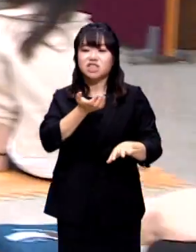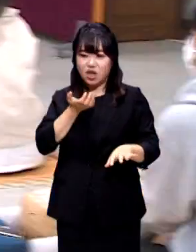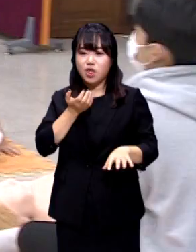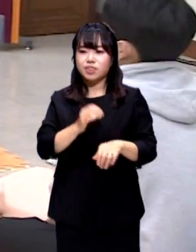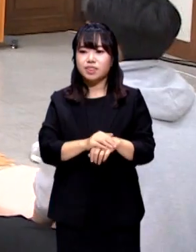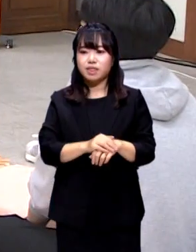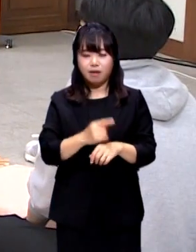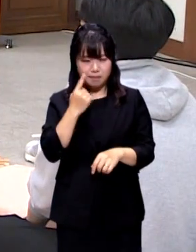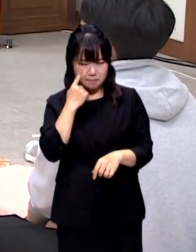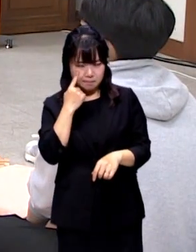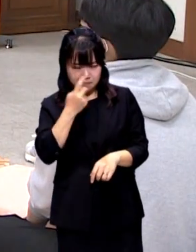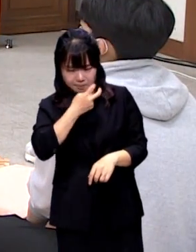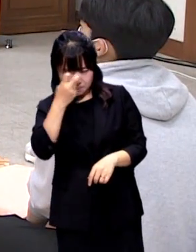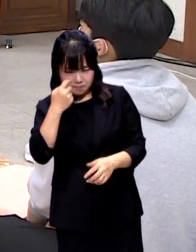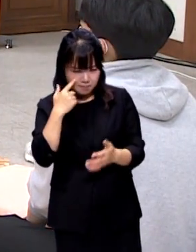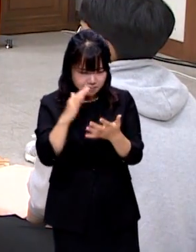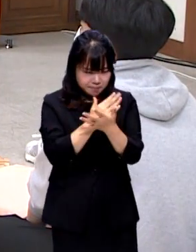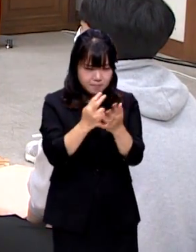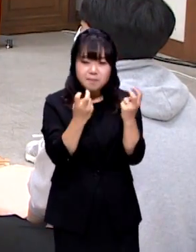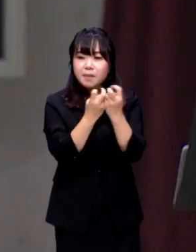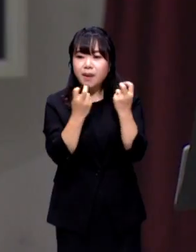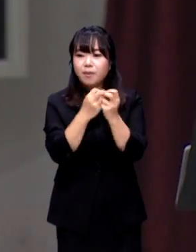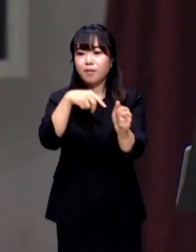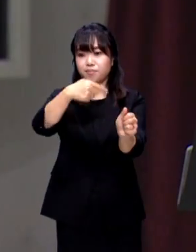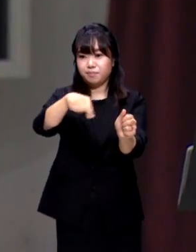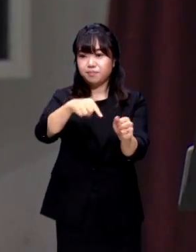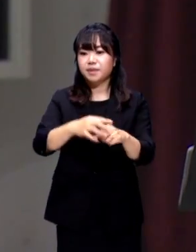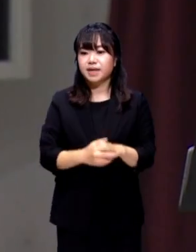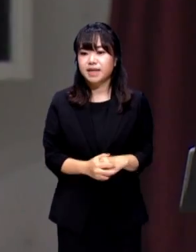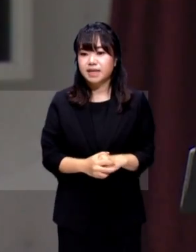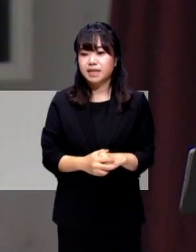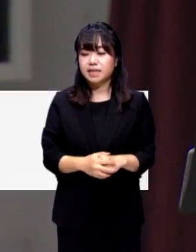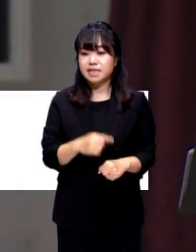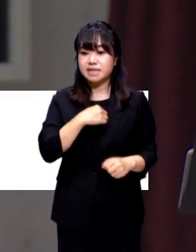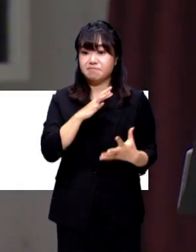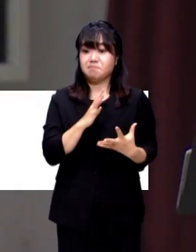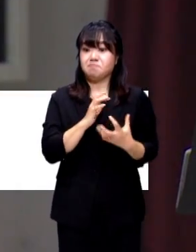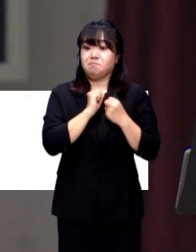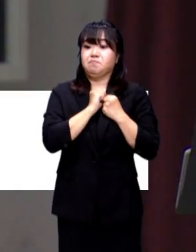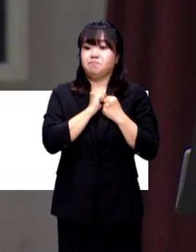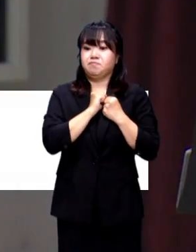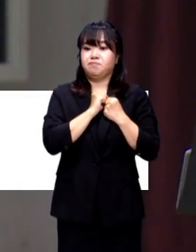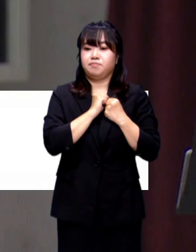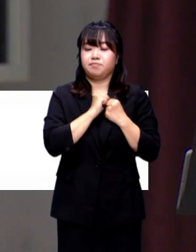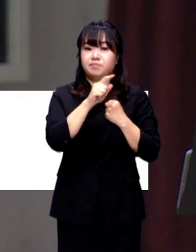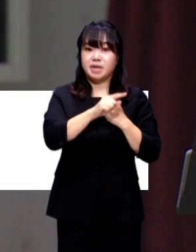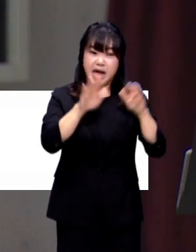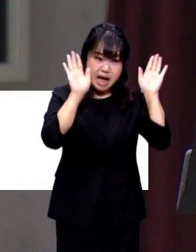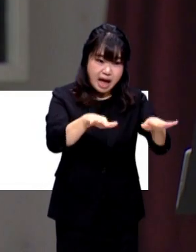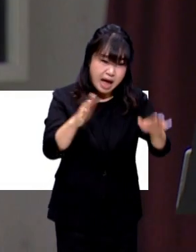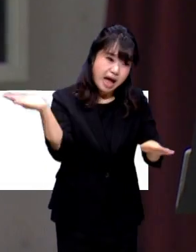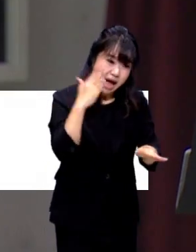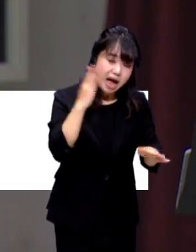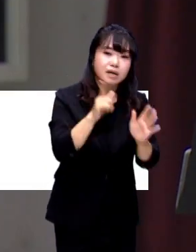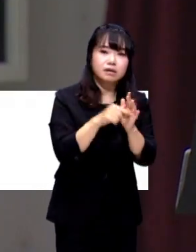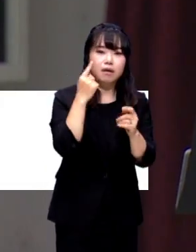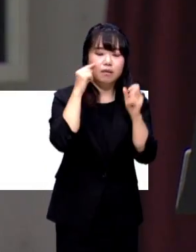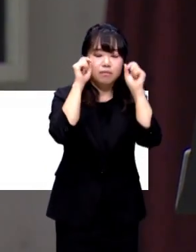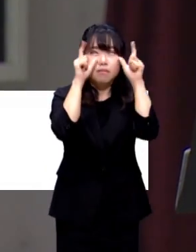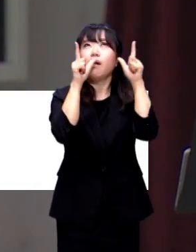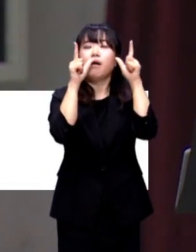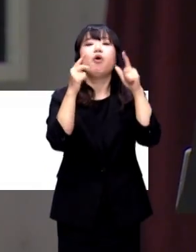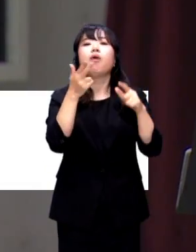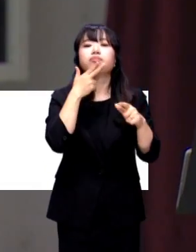환자 판단 과정을 재차 설명하고 심정지 환자는 깨웠을 때 반응이 없어요.